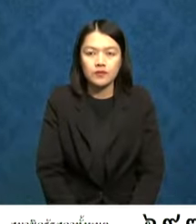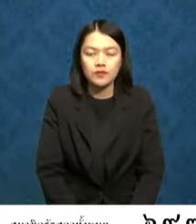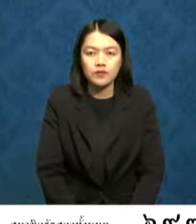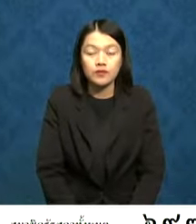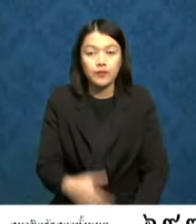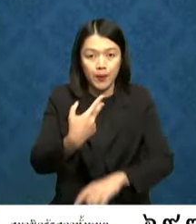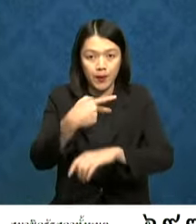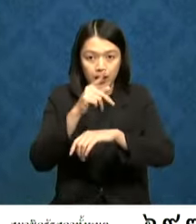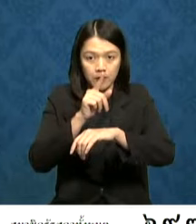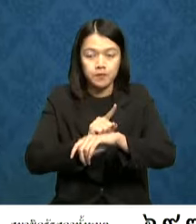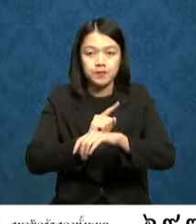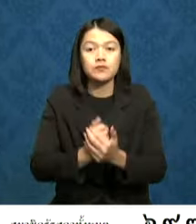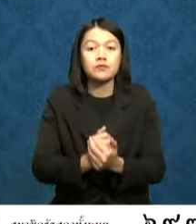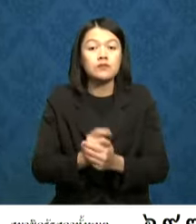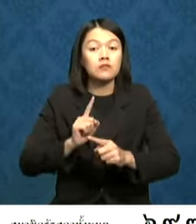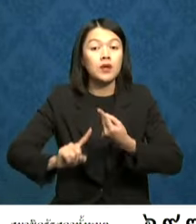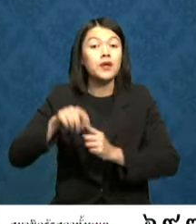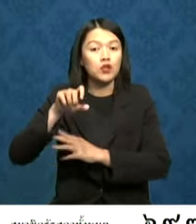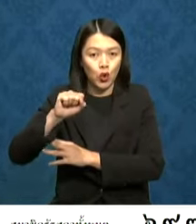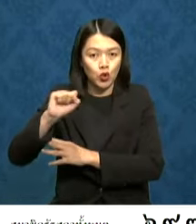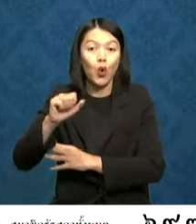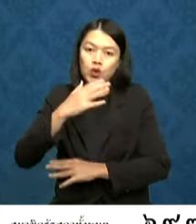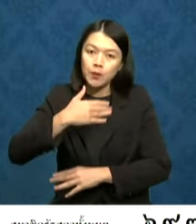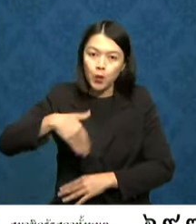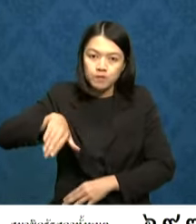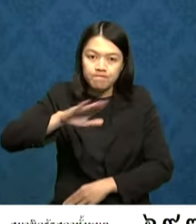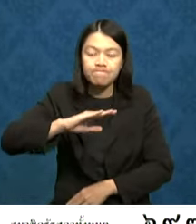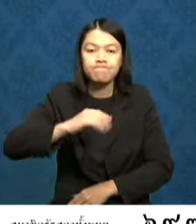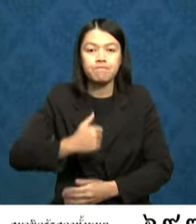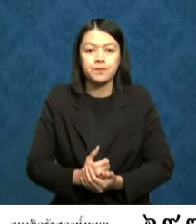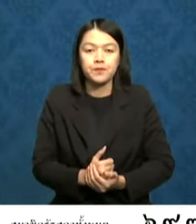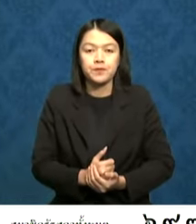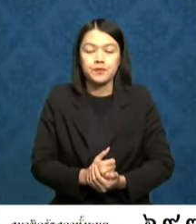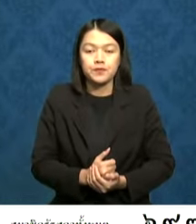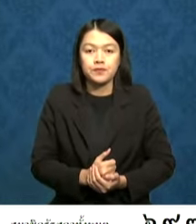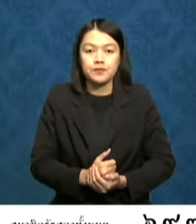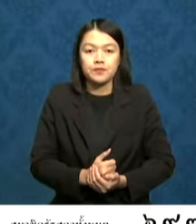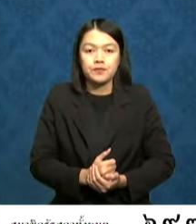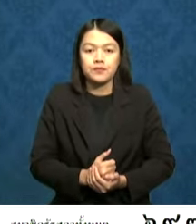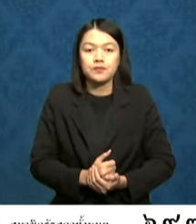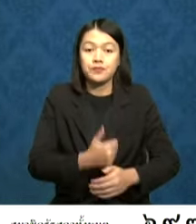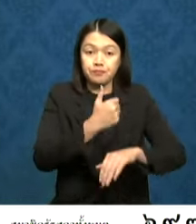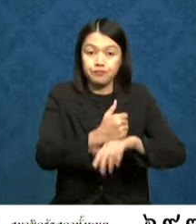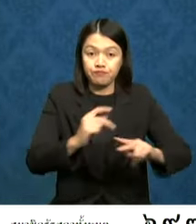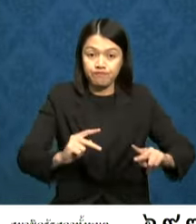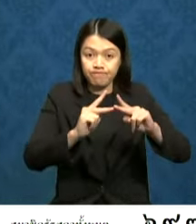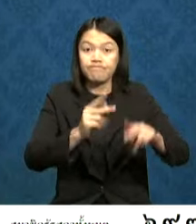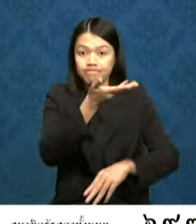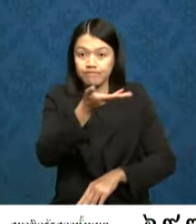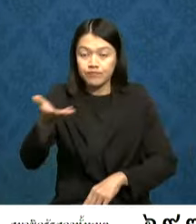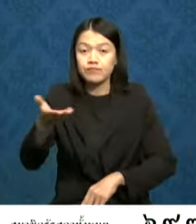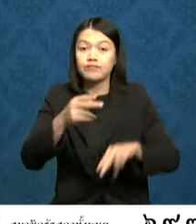ท่านประธานคะเพื่อนสมาชิกทั้งหลายรวมถึงท่านรัฐมนตรีทั้งหลายนะคะทั้